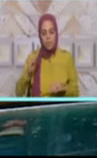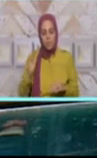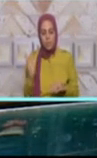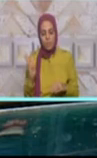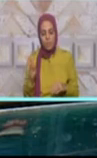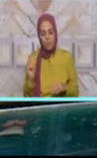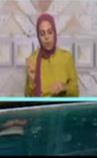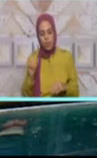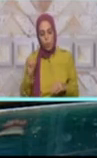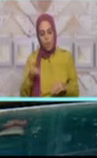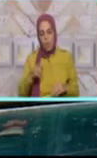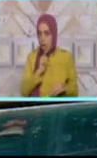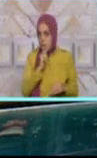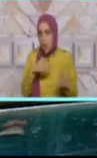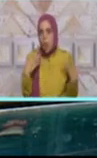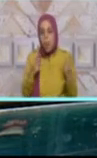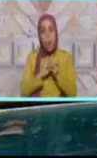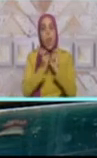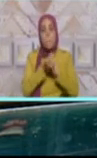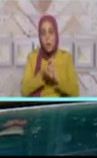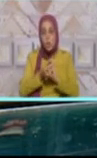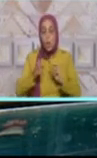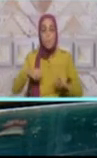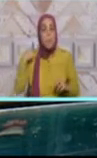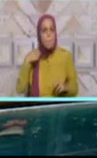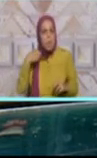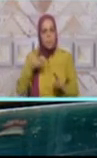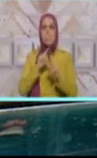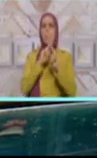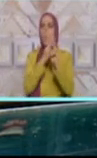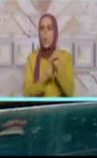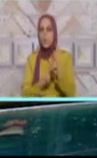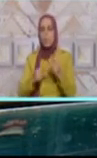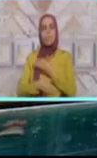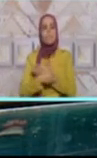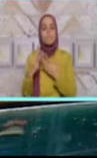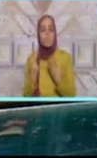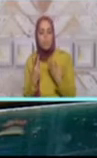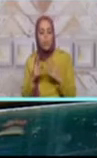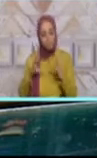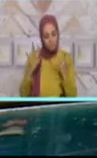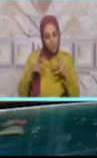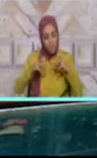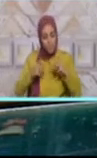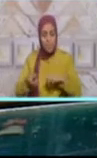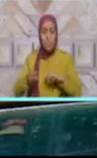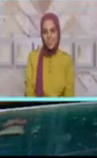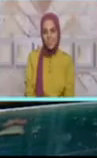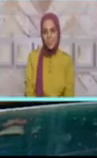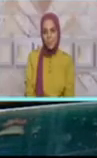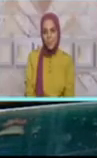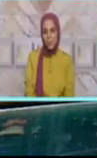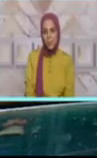السابع. النهاردة هذا المشروع كان محل إشادة من مجلس الوزراء في اجتماعه الأسبوعي. خلونا نعرف التفاصيل بعد ما نطلع فاصل ونرجع